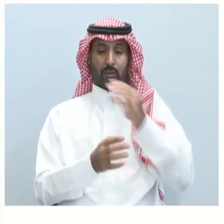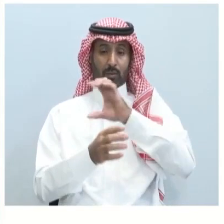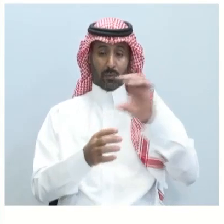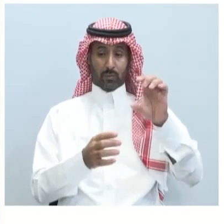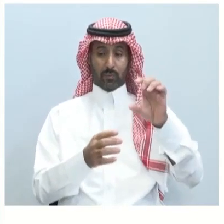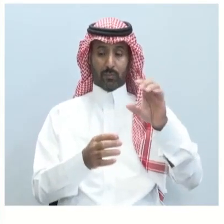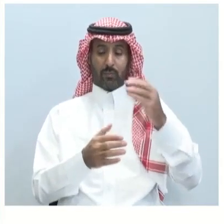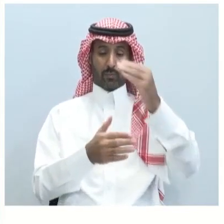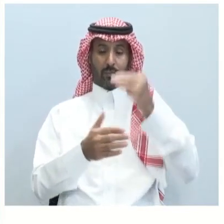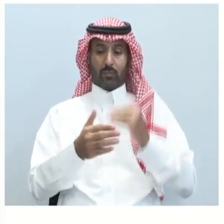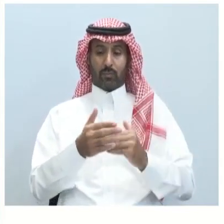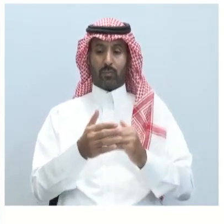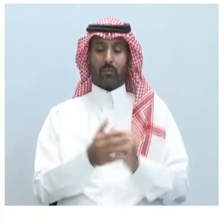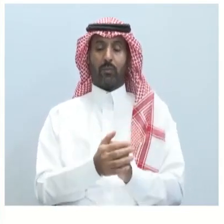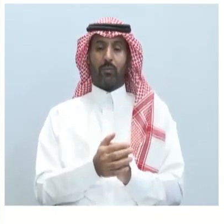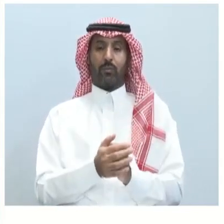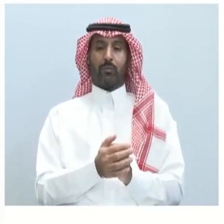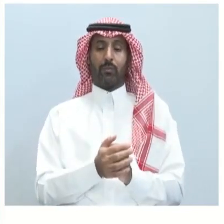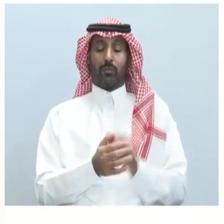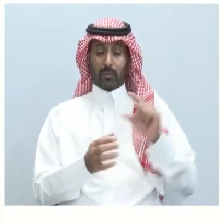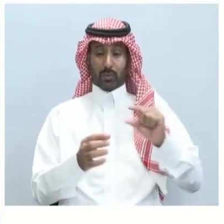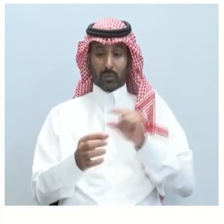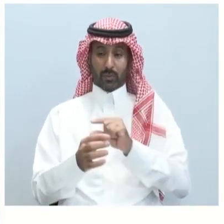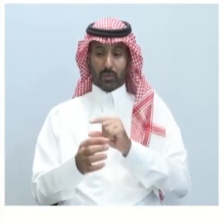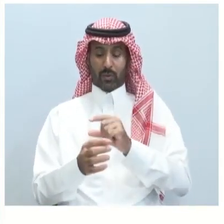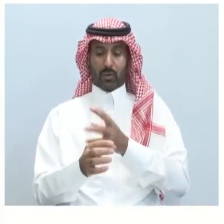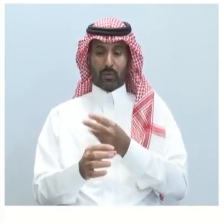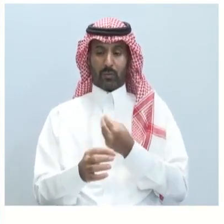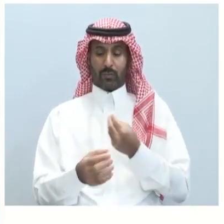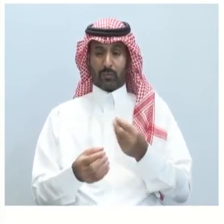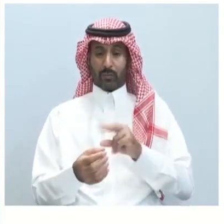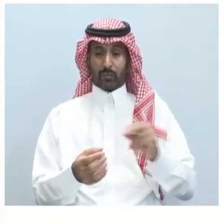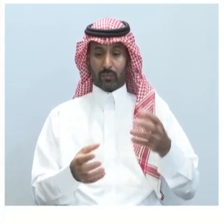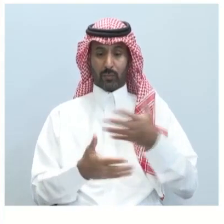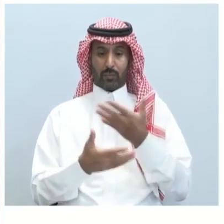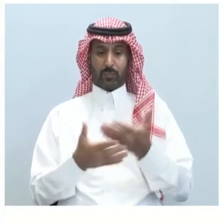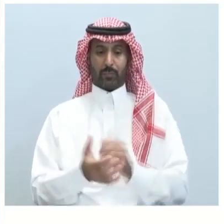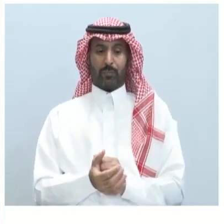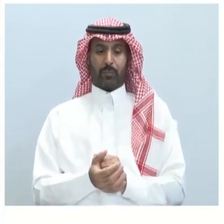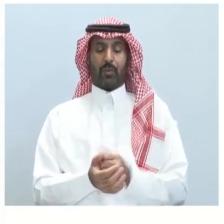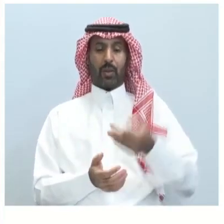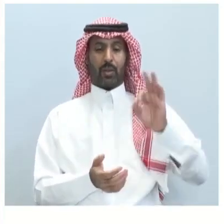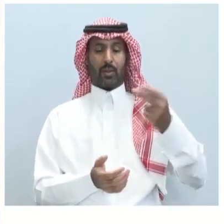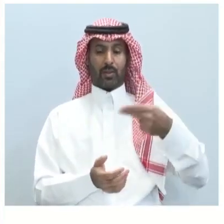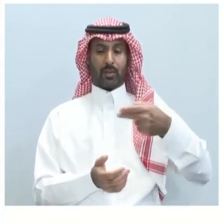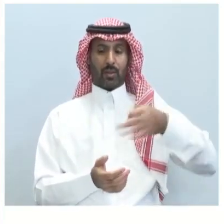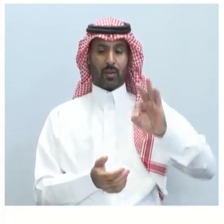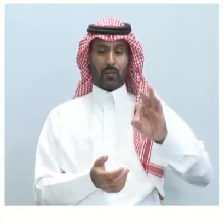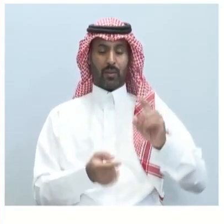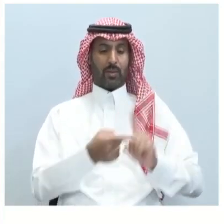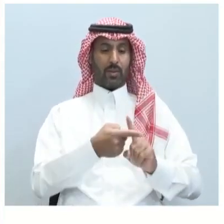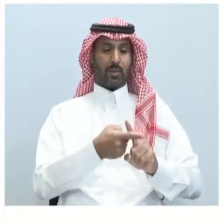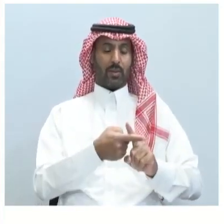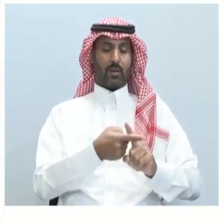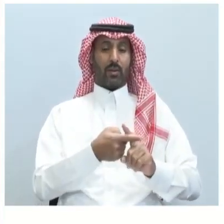طيب تبقى عندي ايش ذكرنا بان تركيز النواتج على تركيز المتفاعلات ايش المتفاعلات عندي هنا اتش اف زائدا